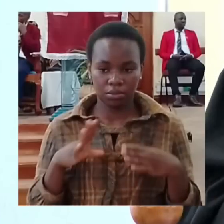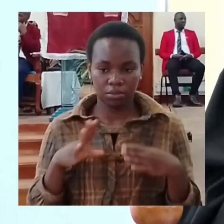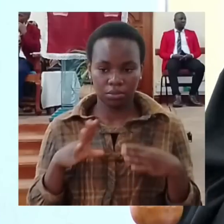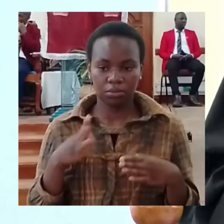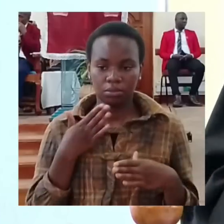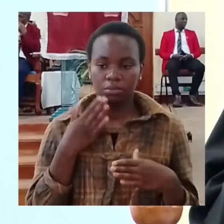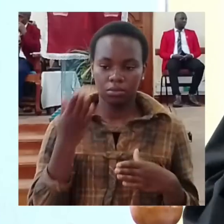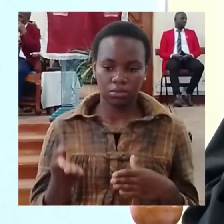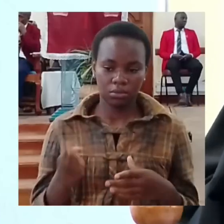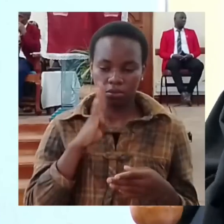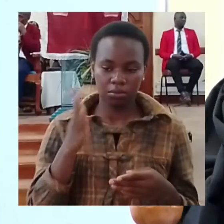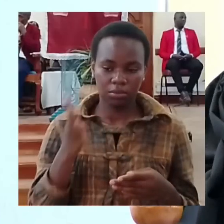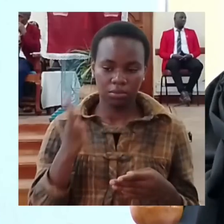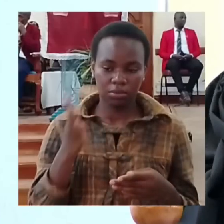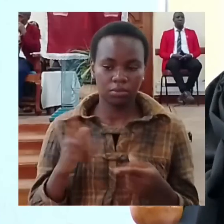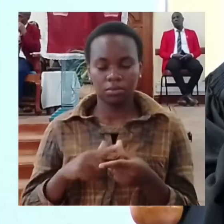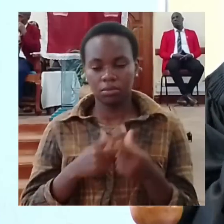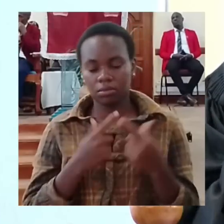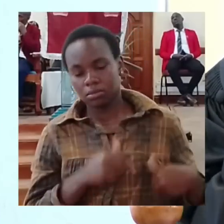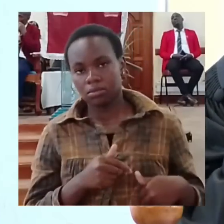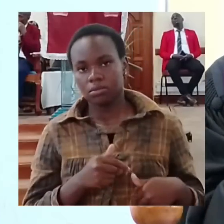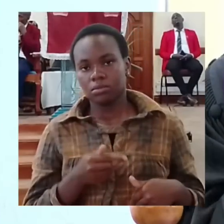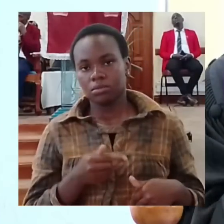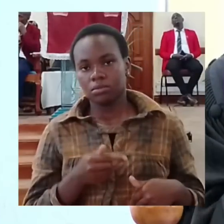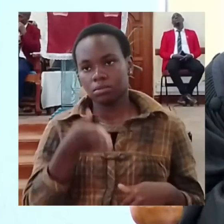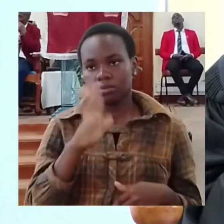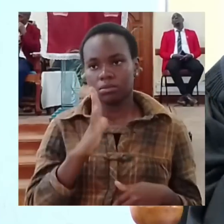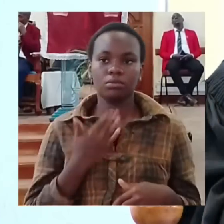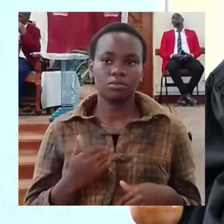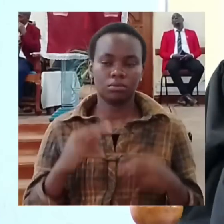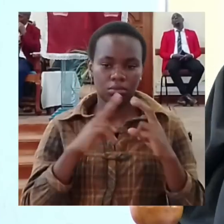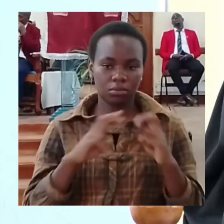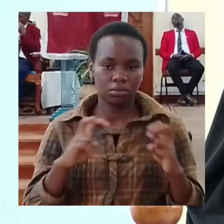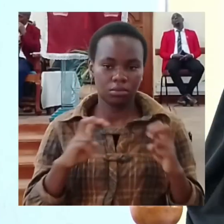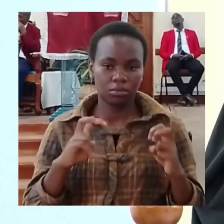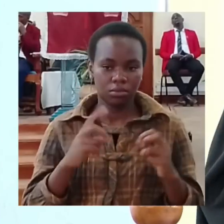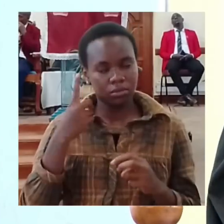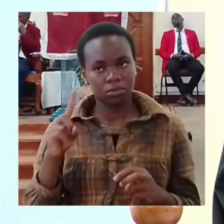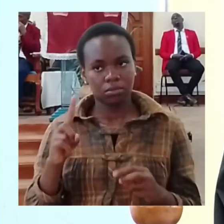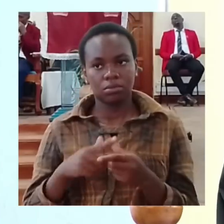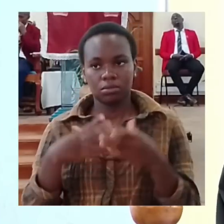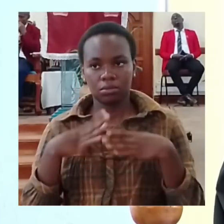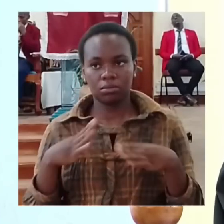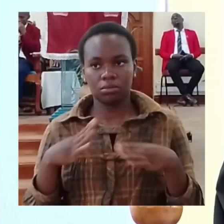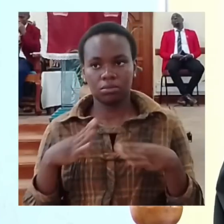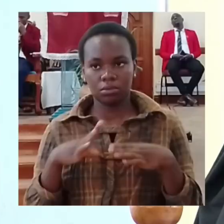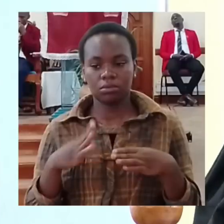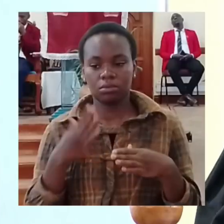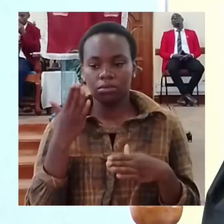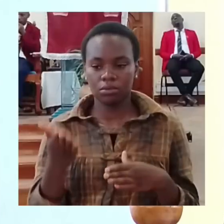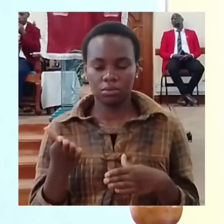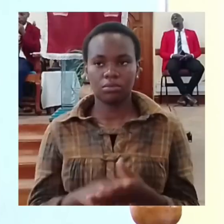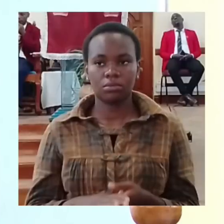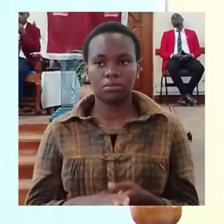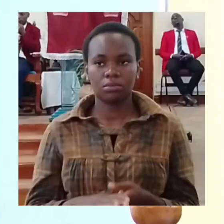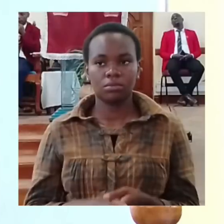for God. That is the heart that God is looking for. People who are present.